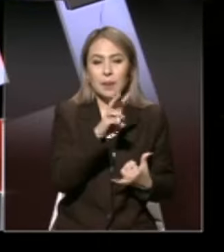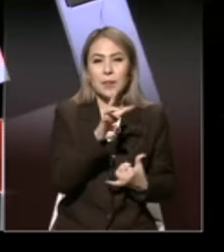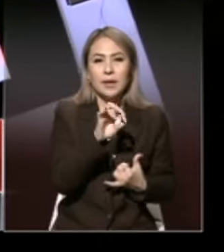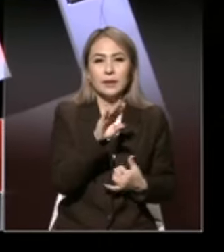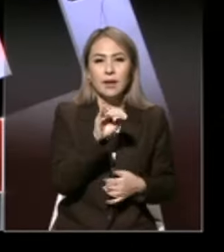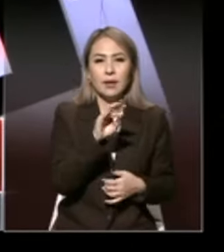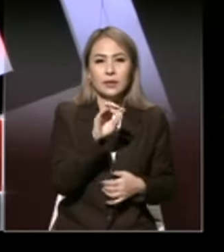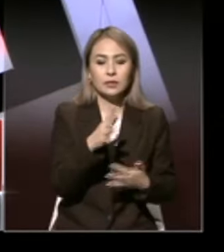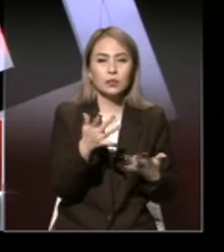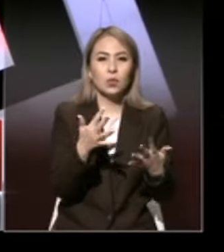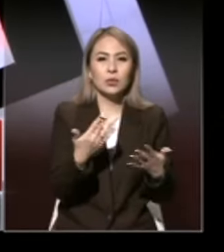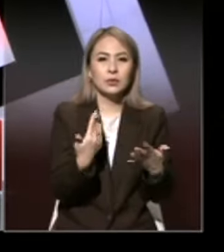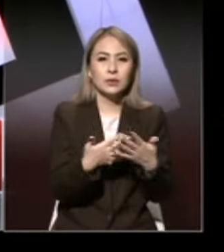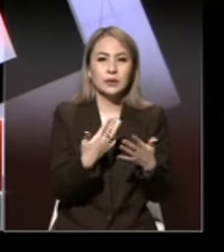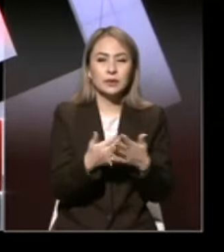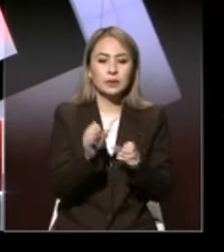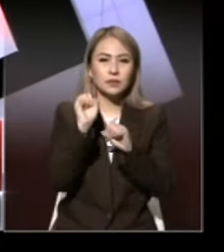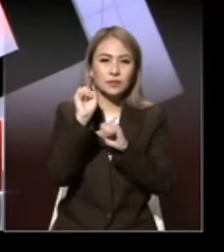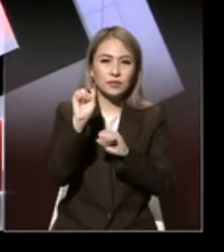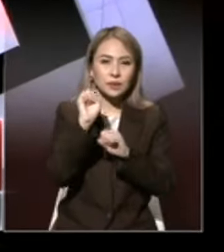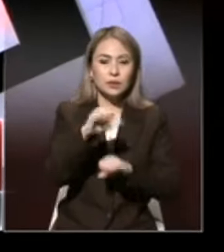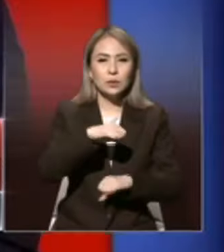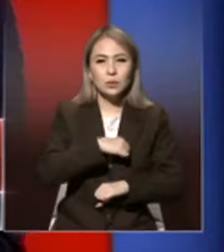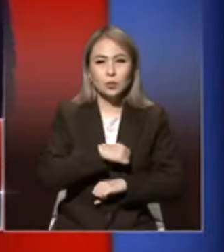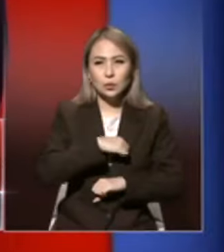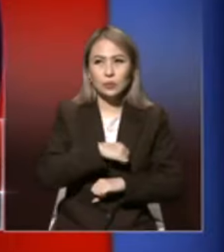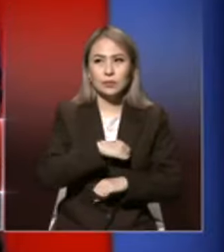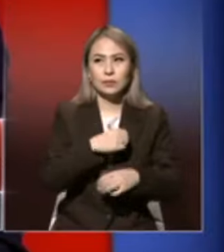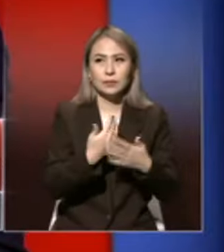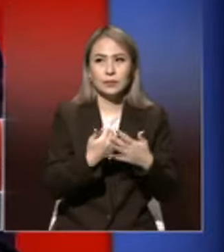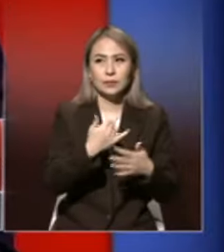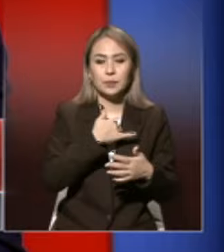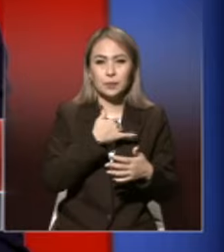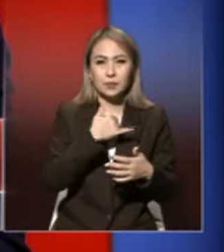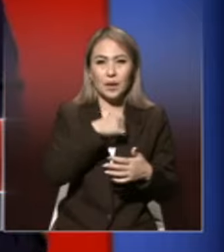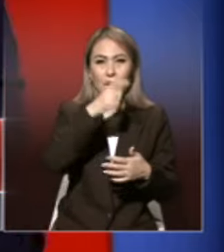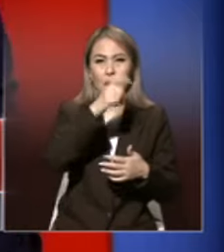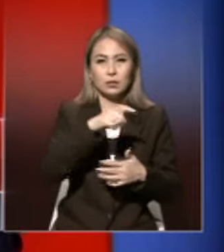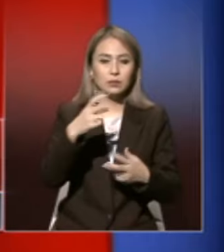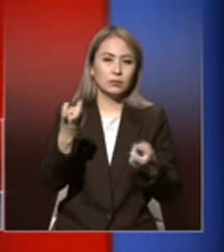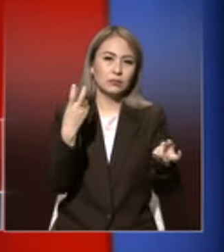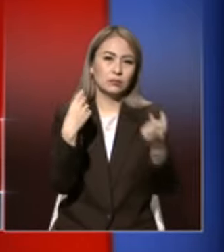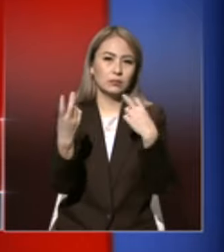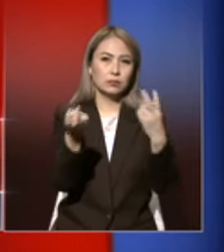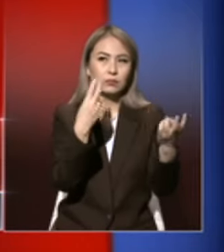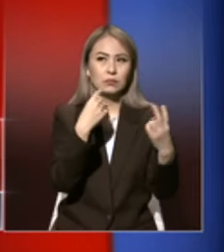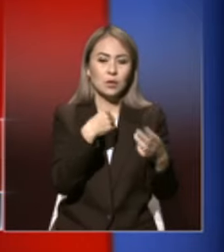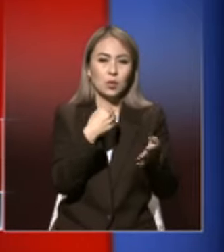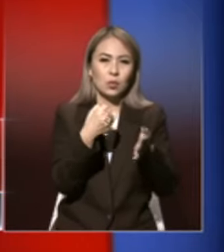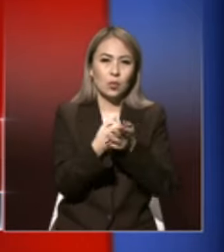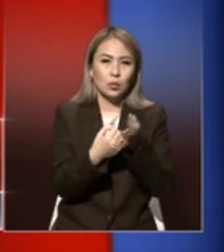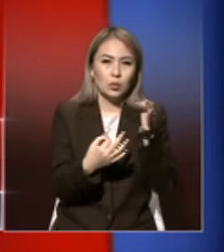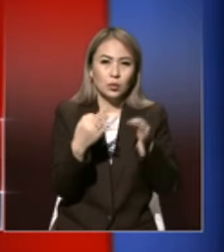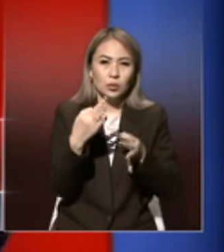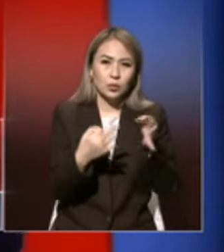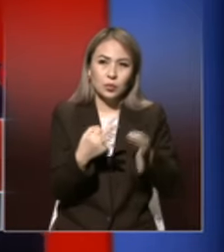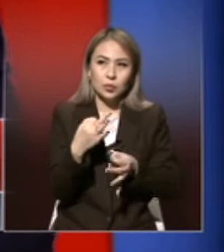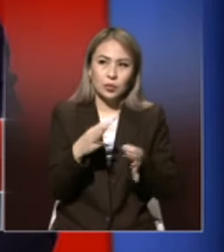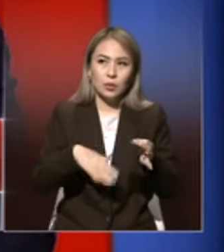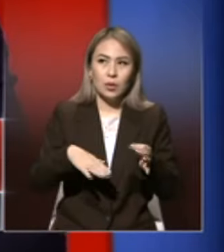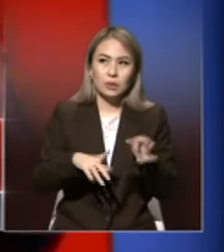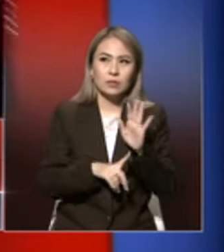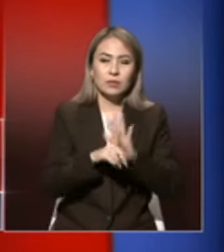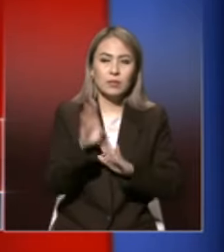қандай? Арызды мысалы біз адвокаттар мысалға заңгерлер ретінде бізге адамдар келеді, біз істің бәрі сотқа айналып келе жатамыз да, одан кейін ана